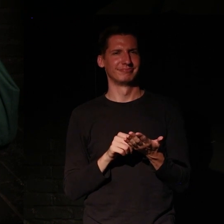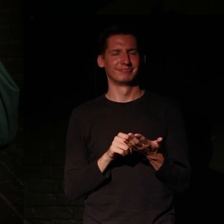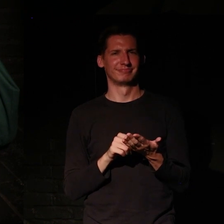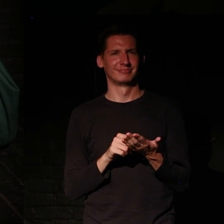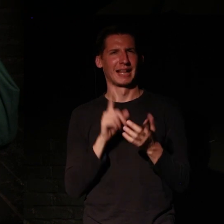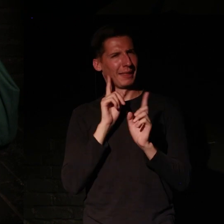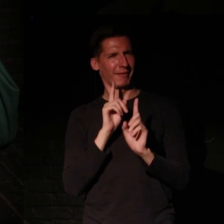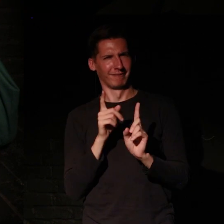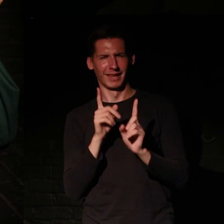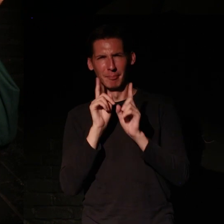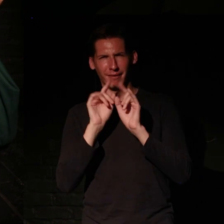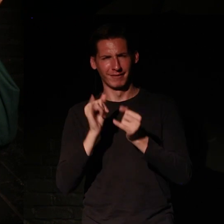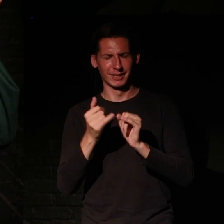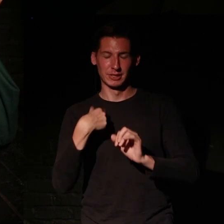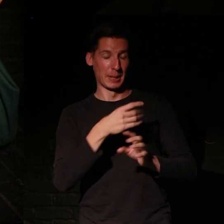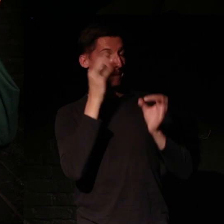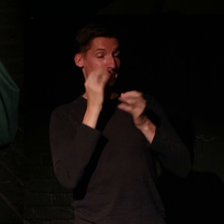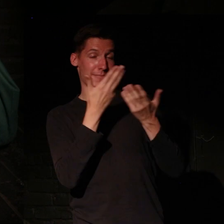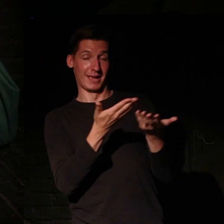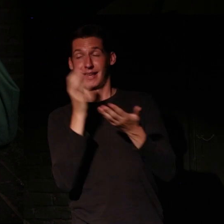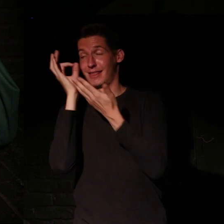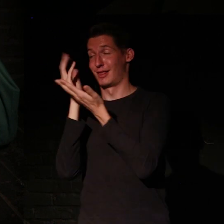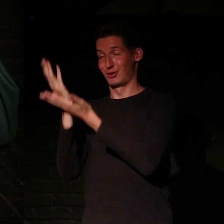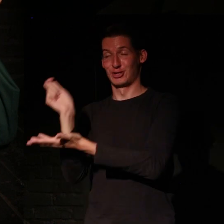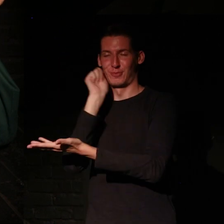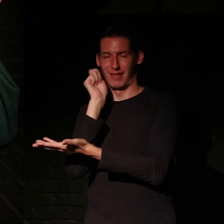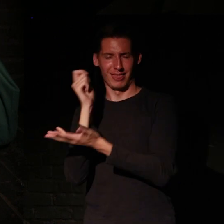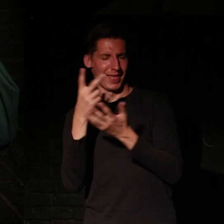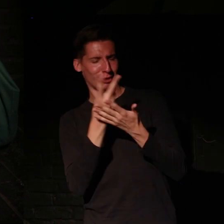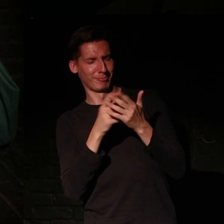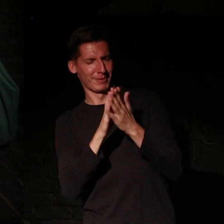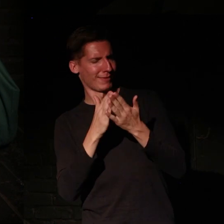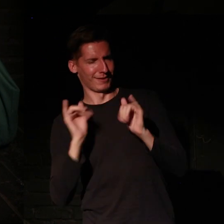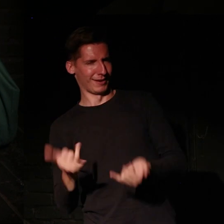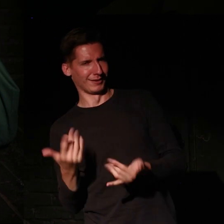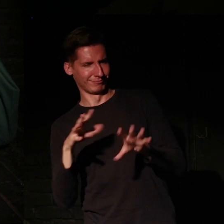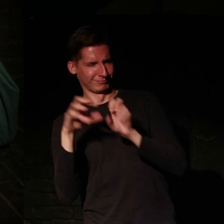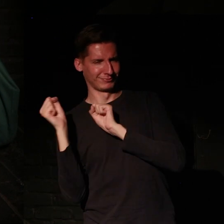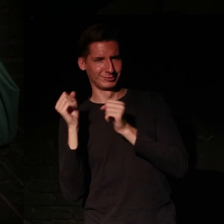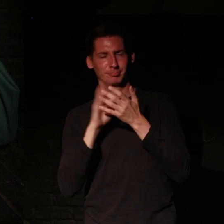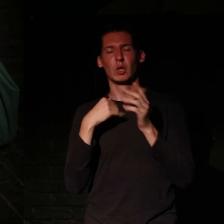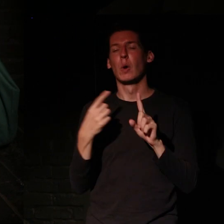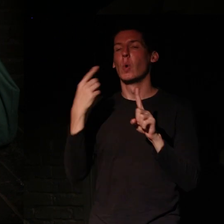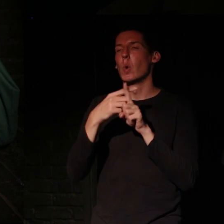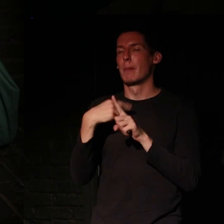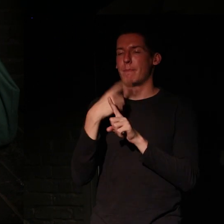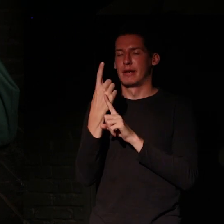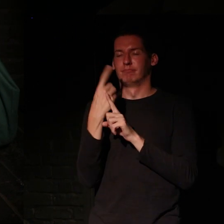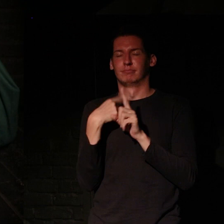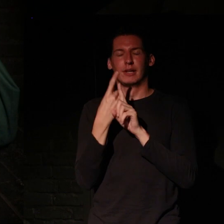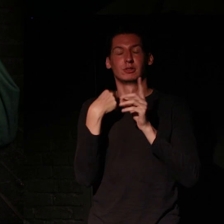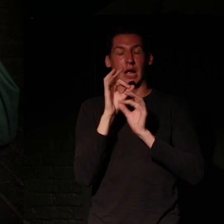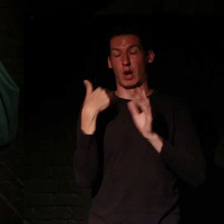Jak to jest? Jak pani jako kobieta czyta Biblię? Ja zaraz przypomnę jeszcze jedno podejście, które